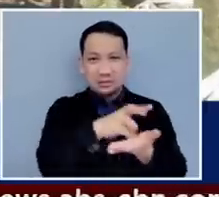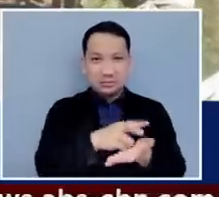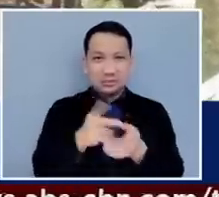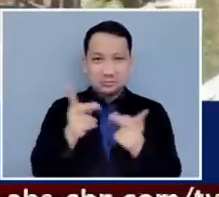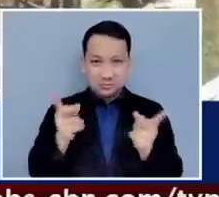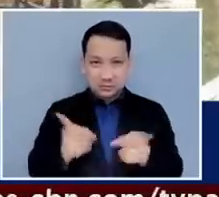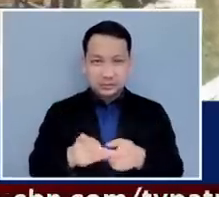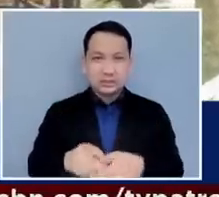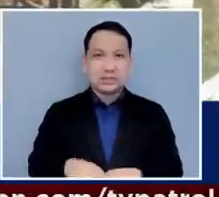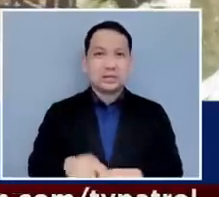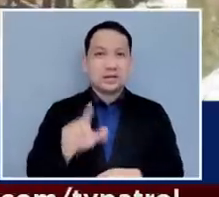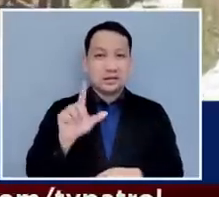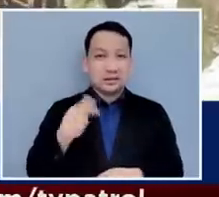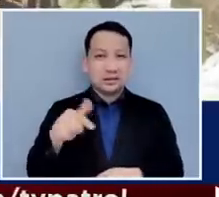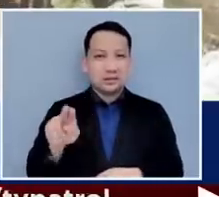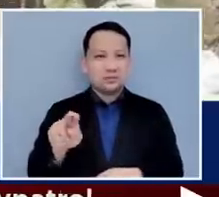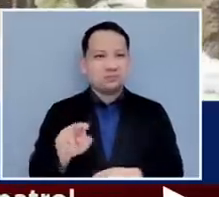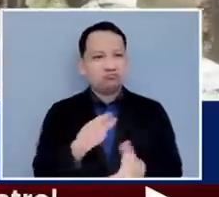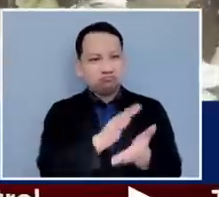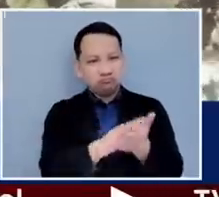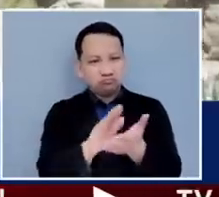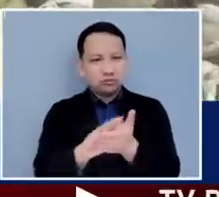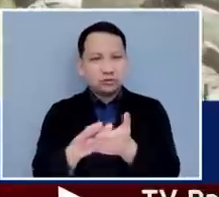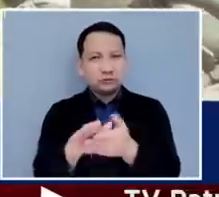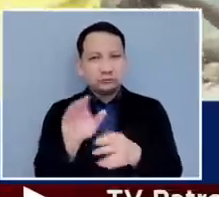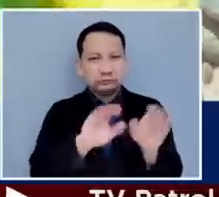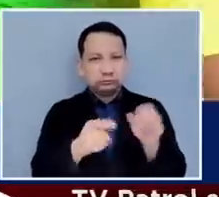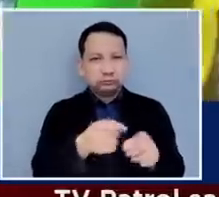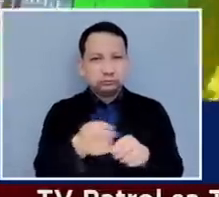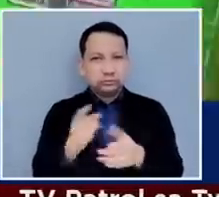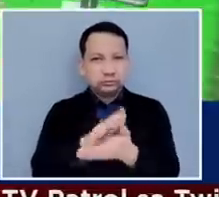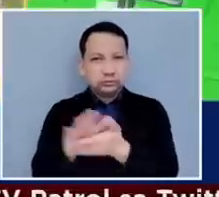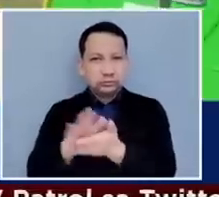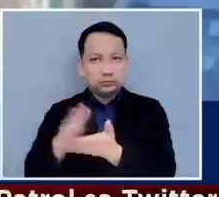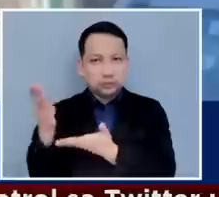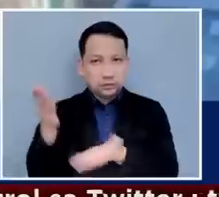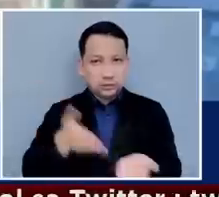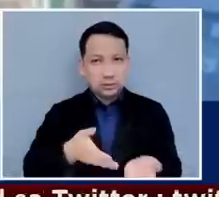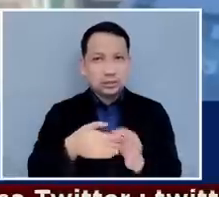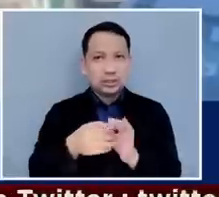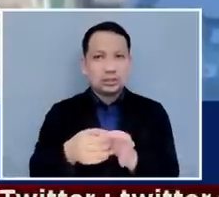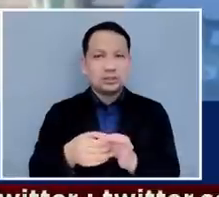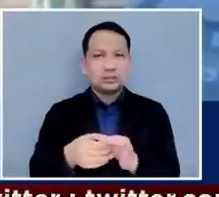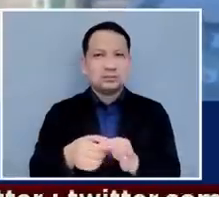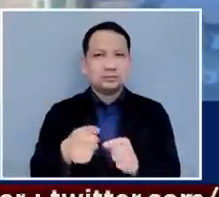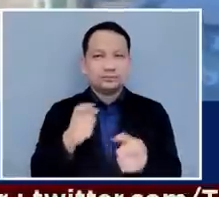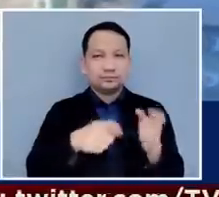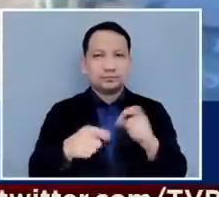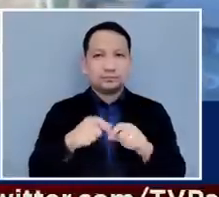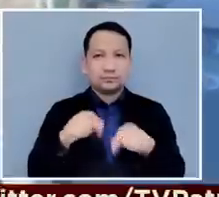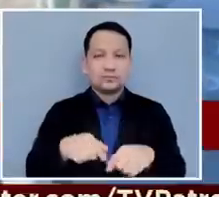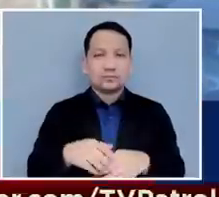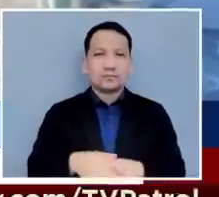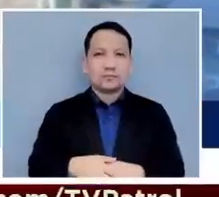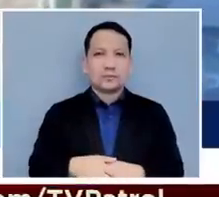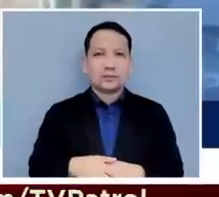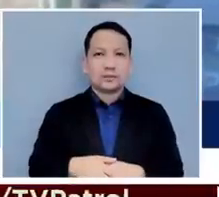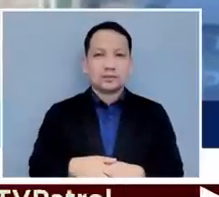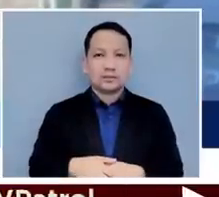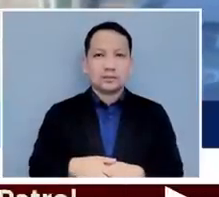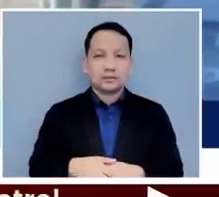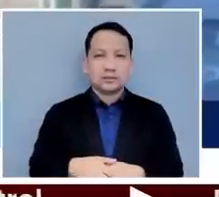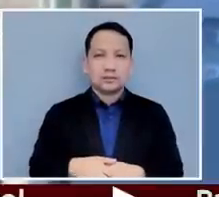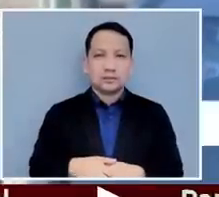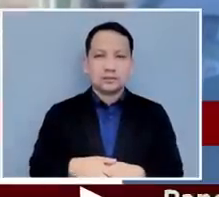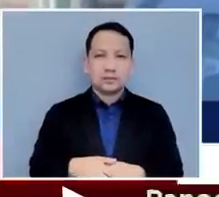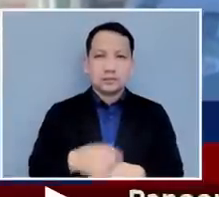pamahalaan panay ang disinfection sa bawat baboy na pumapasok sa ihawan. Kauna ang panahon, may hawag mga 80 ngatos